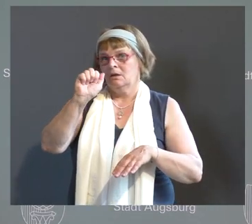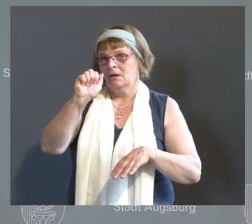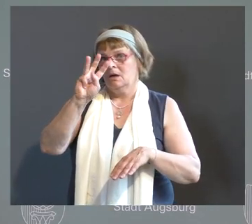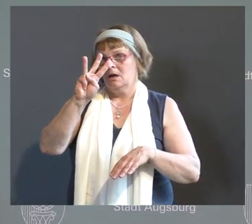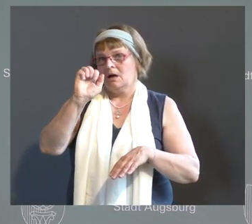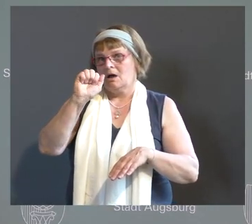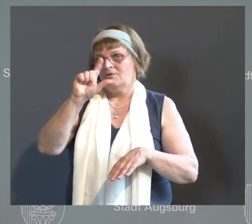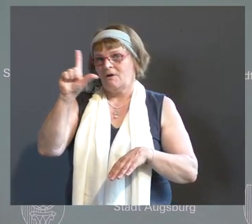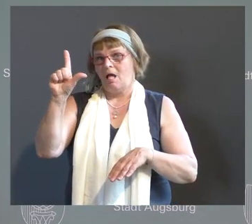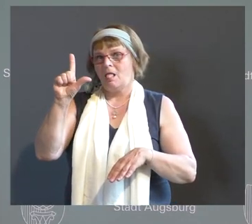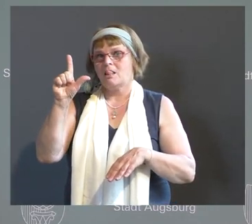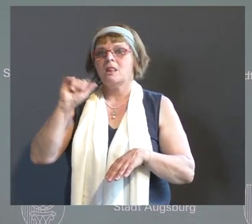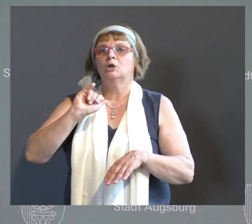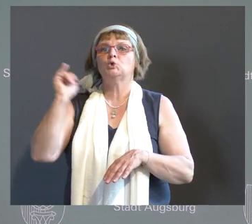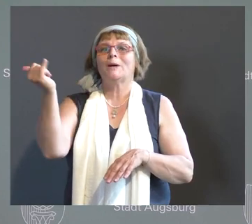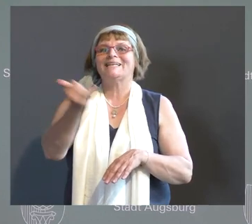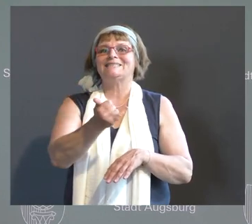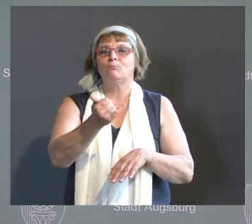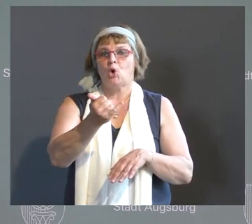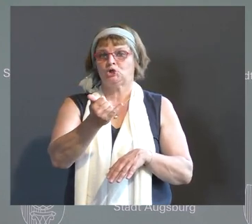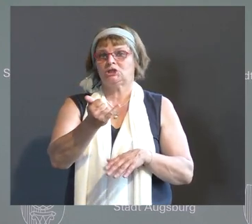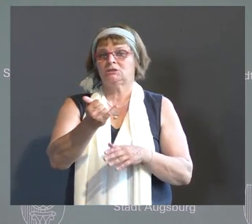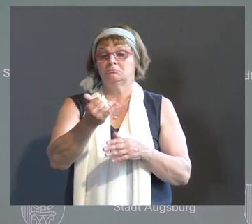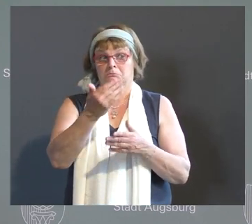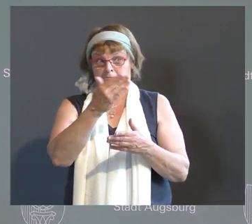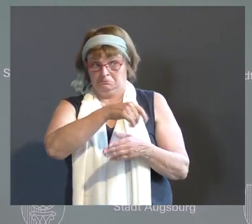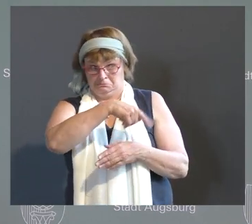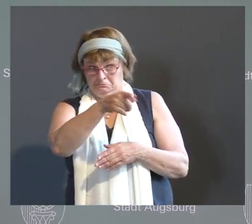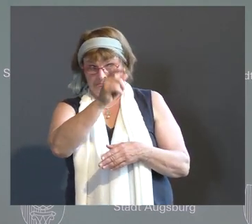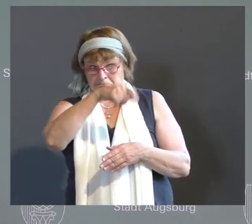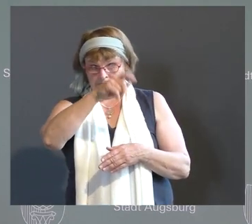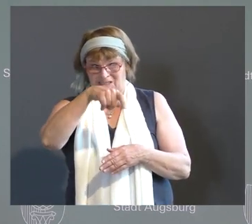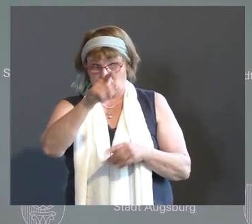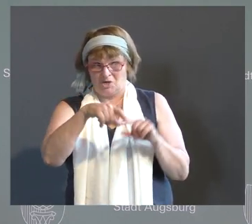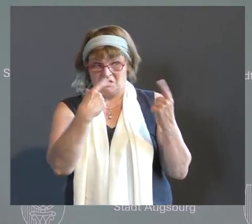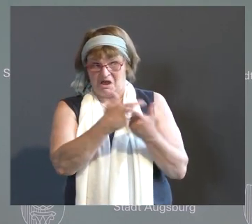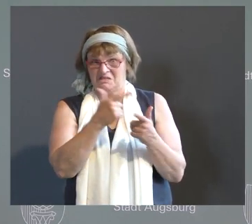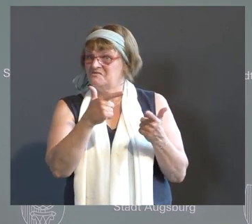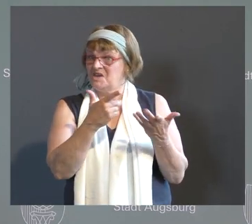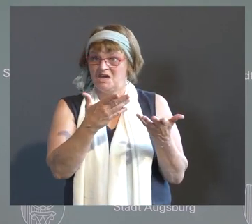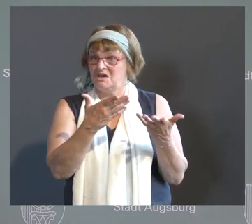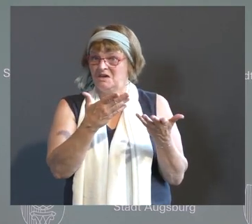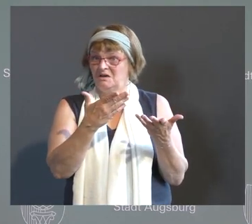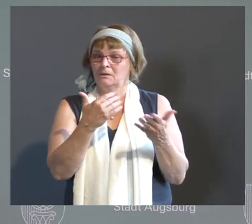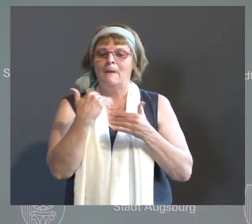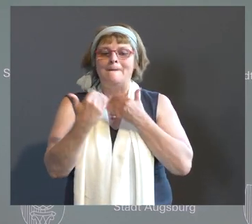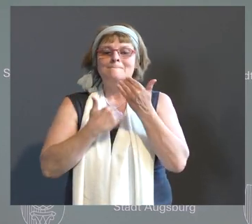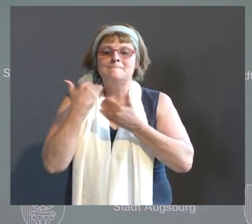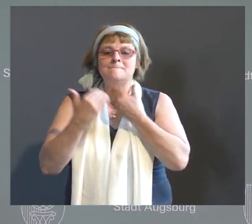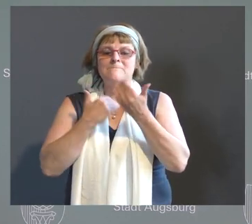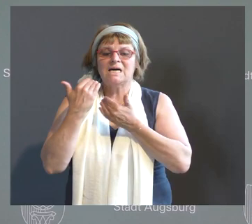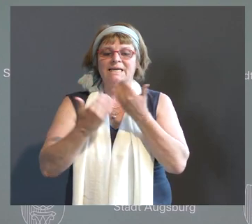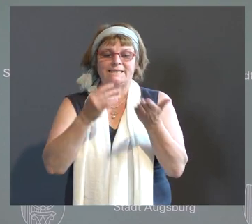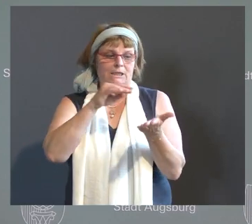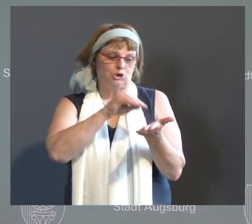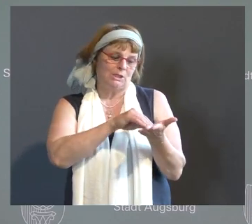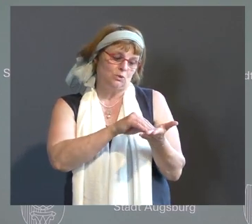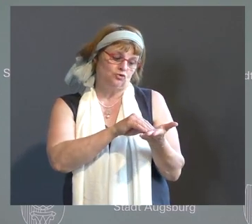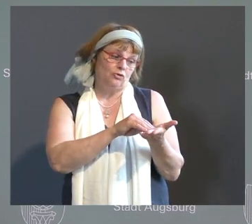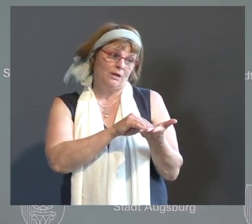bisschen genauer sagen, um was für Personenkreise es sich handelt? Es ist ja aus der Berichterstattung auch mal hervorgegangen,